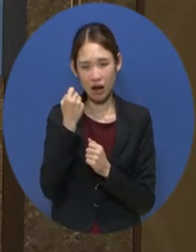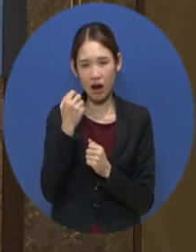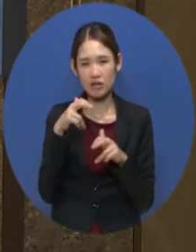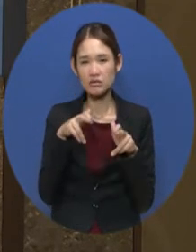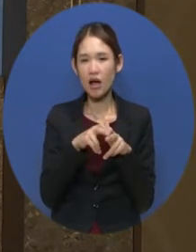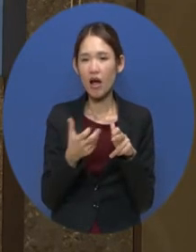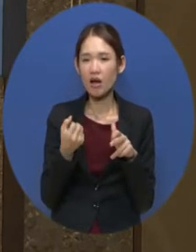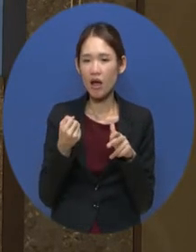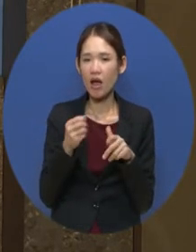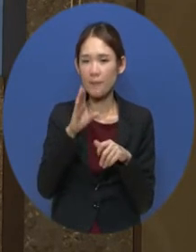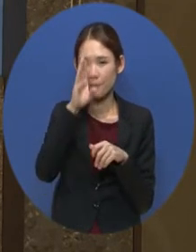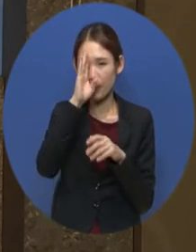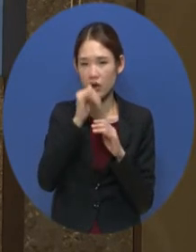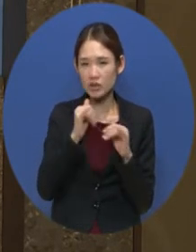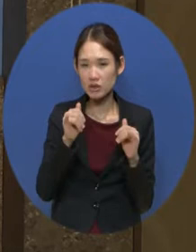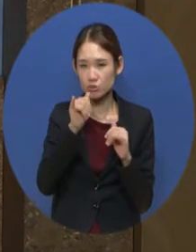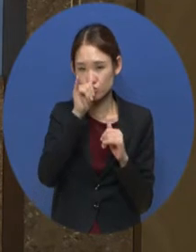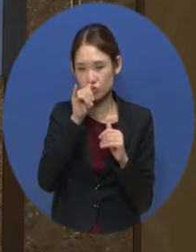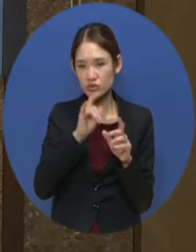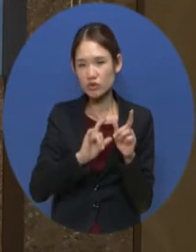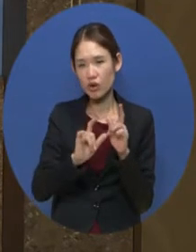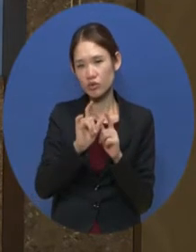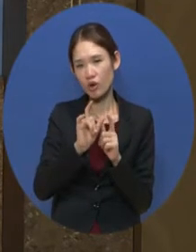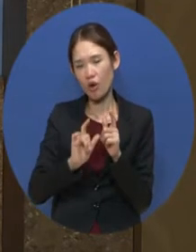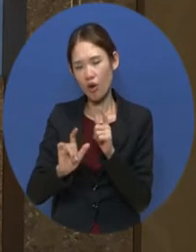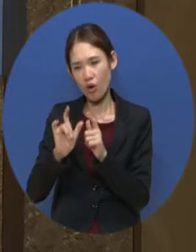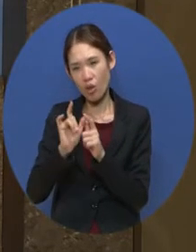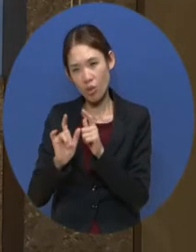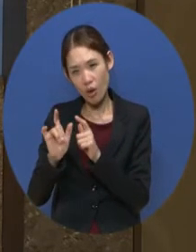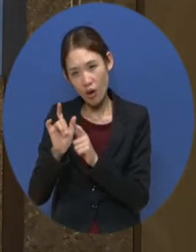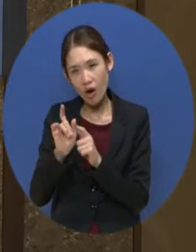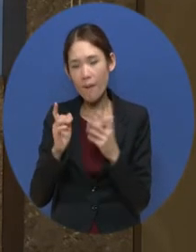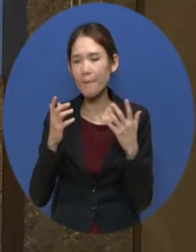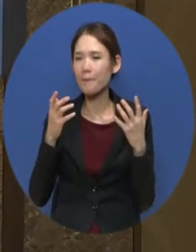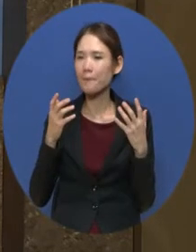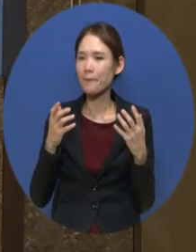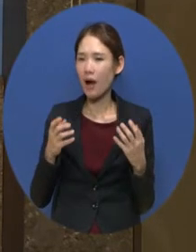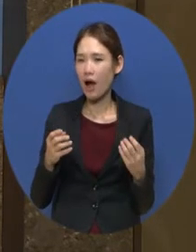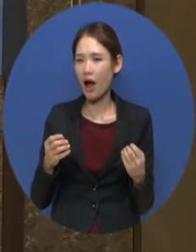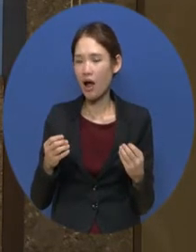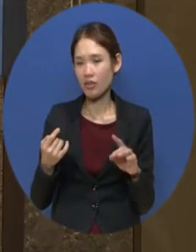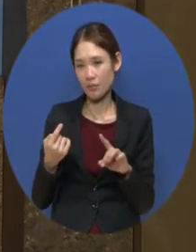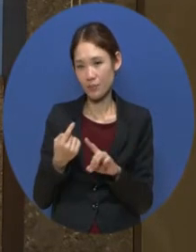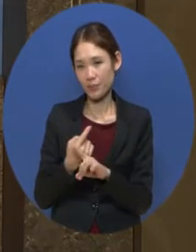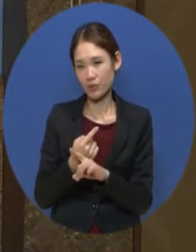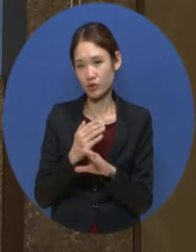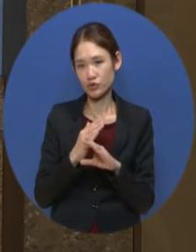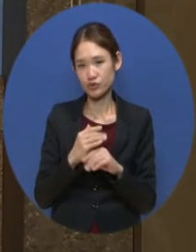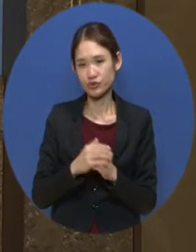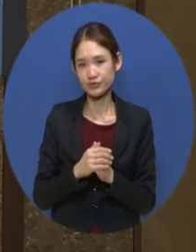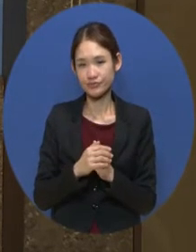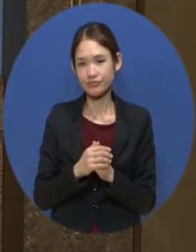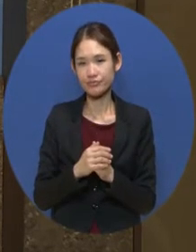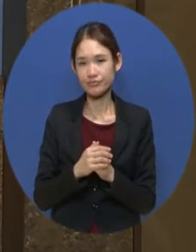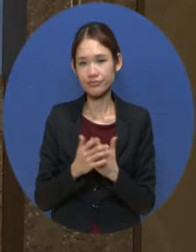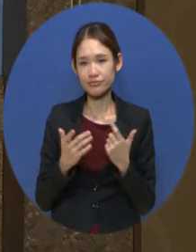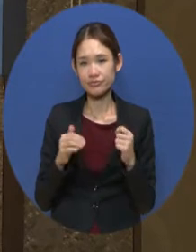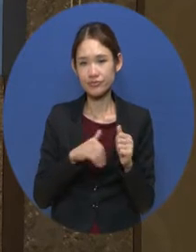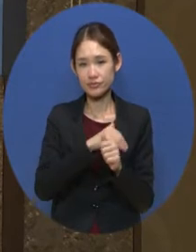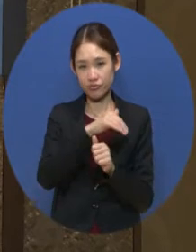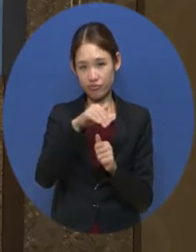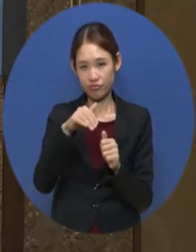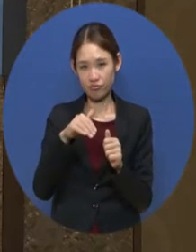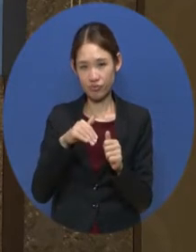시각 장애를 앓고 계신 분들이 훨씬 더 많아지는 추세인데요. 네. 이 상황에서 아무래도